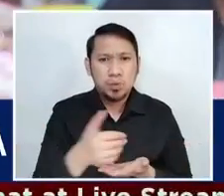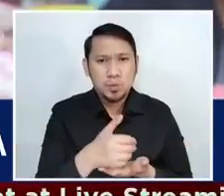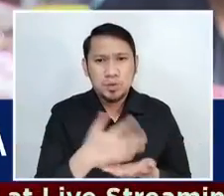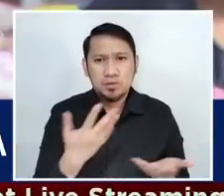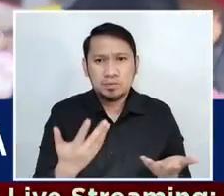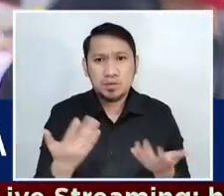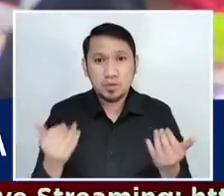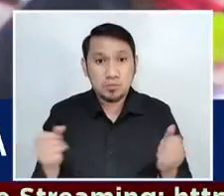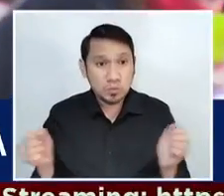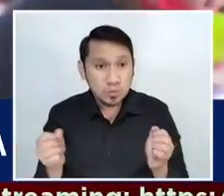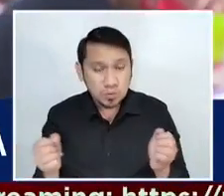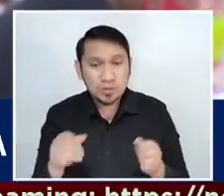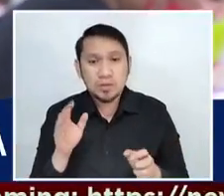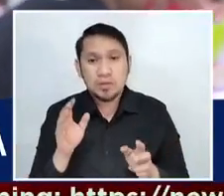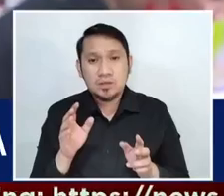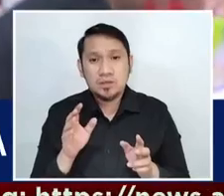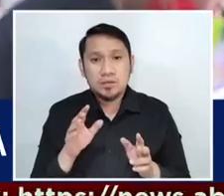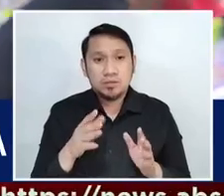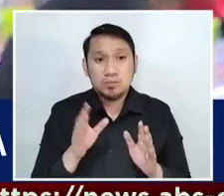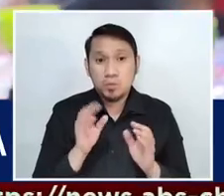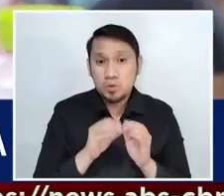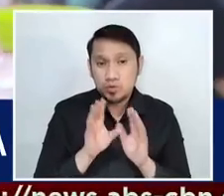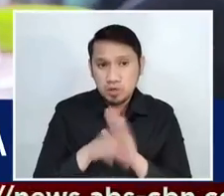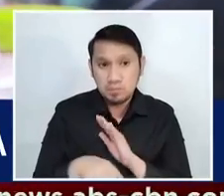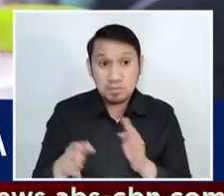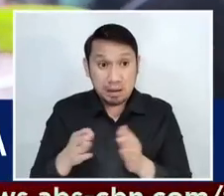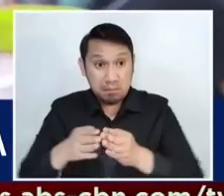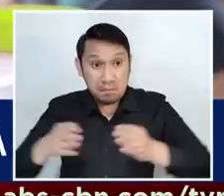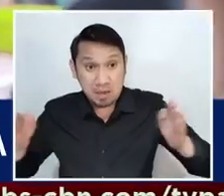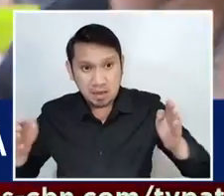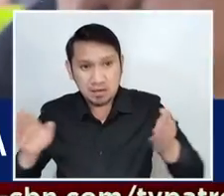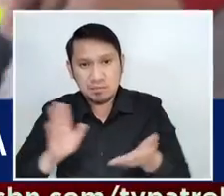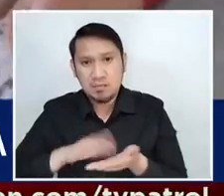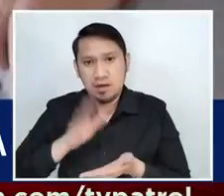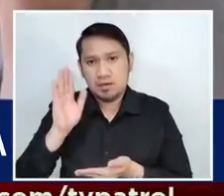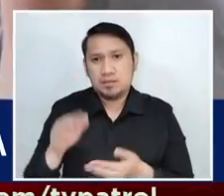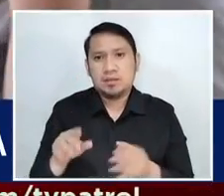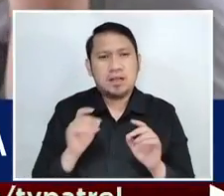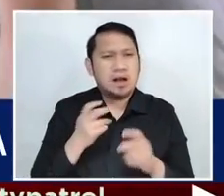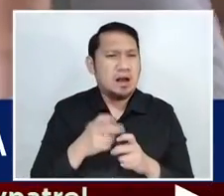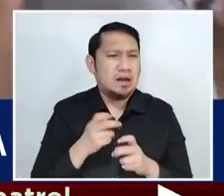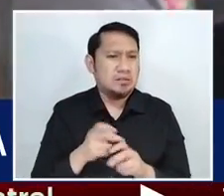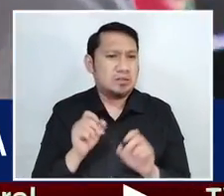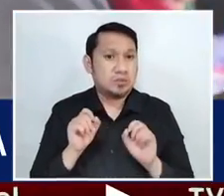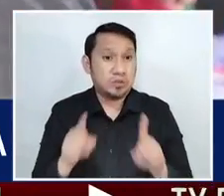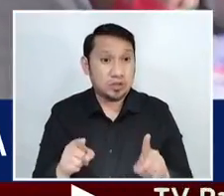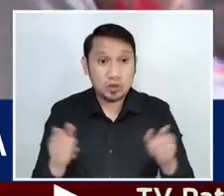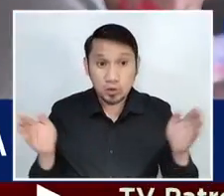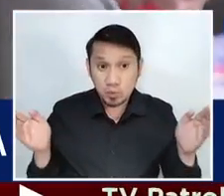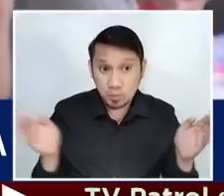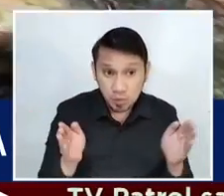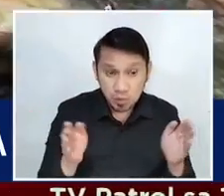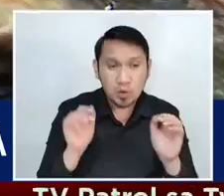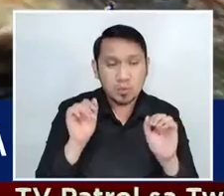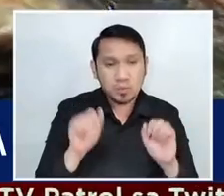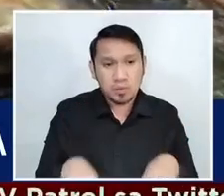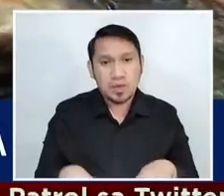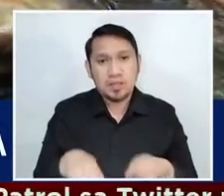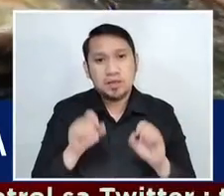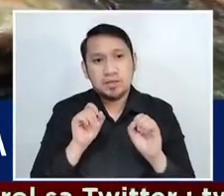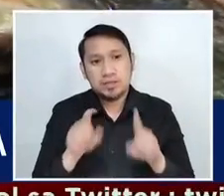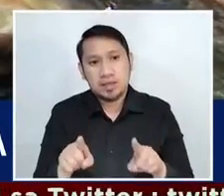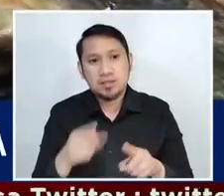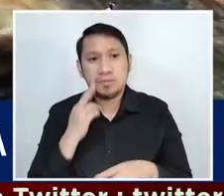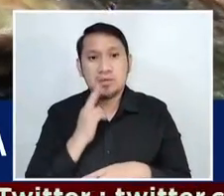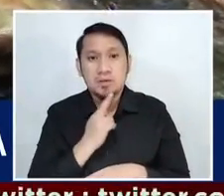mura. Mahal pang malaki anak. Mahal na. Mahirap na ibenta. Kasi maliit, pwede ibenta sa mga restaurant. Wala